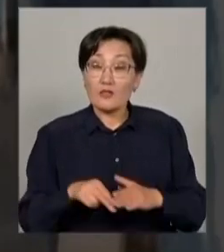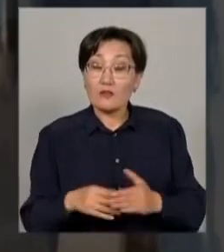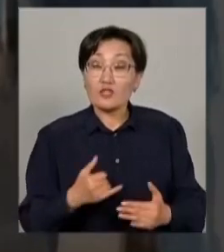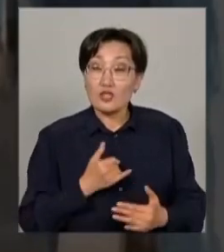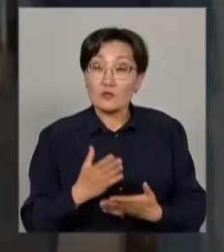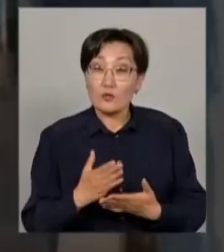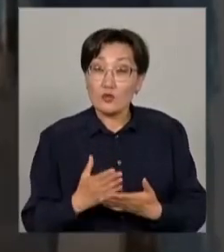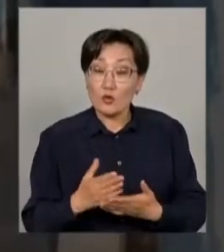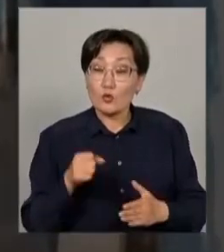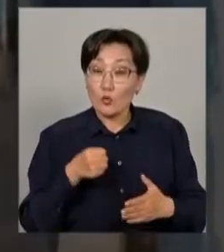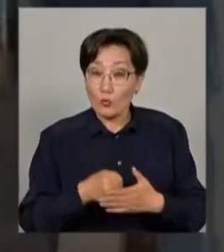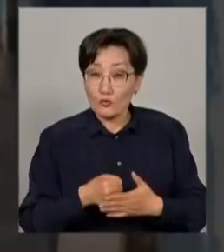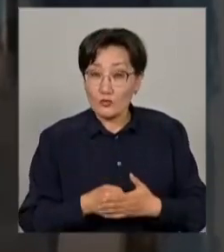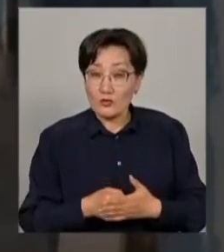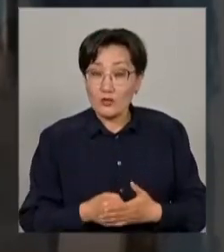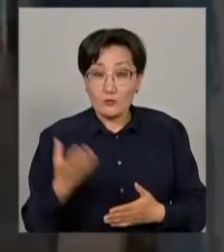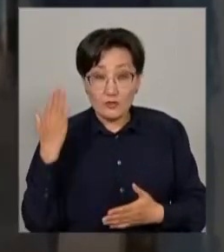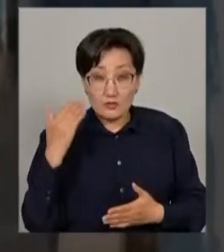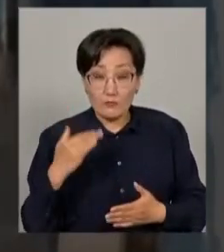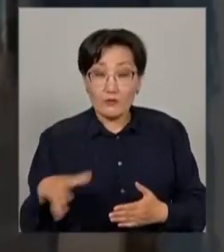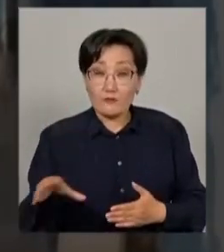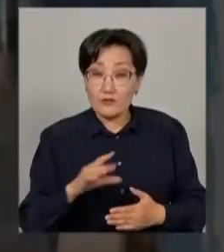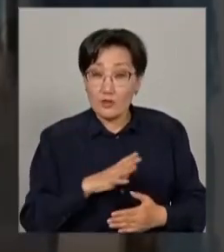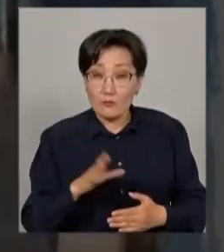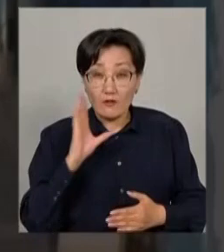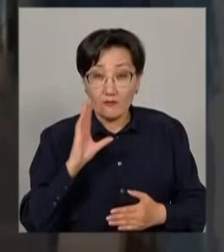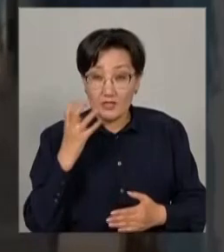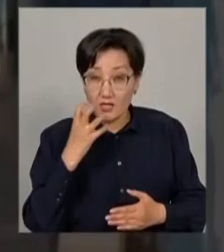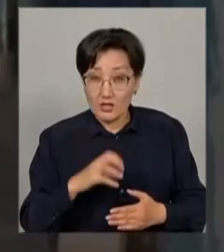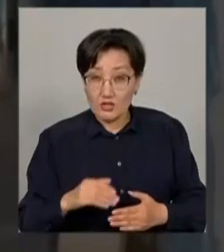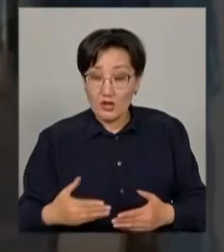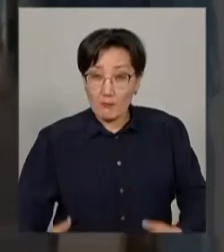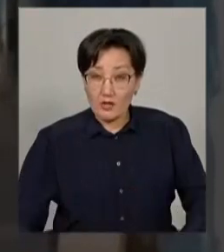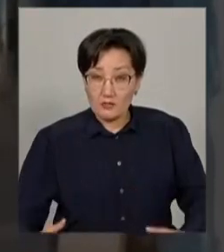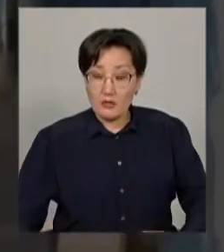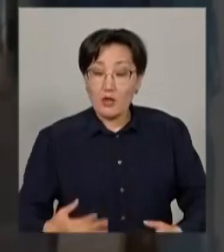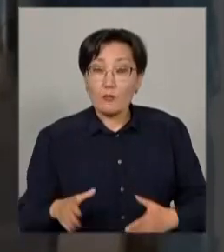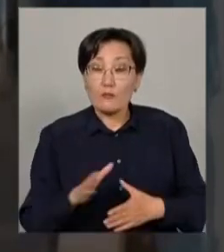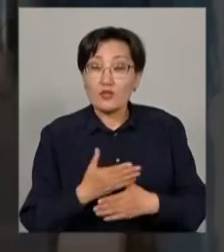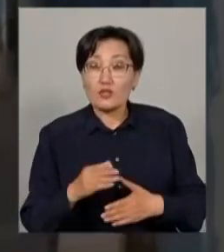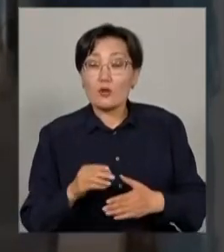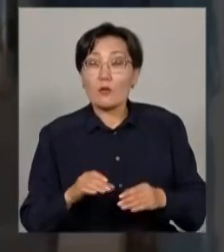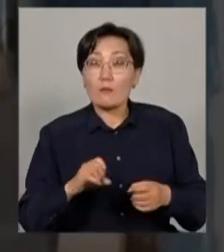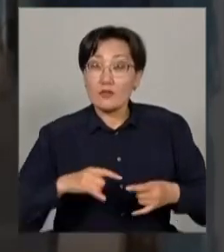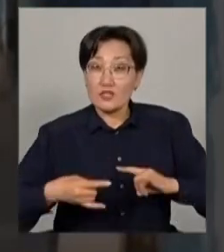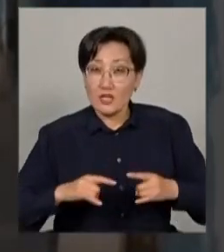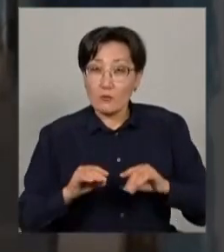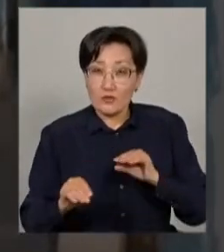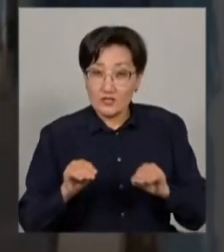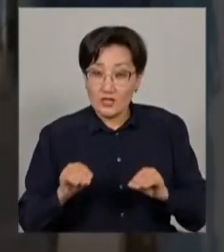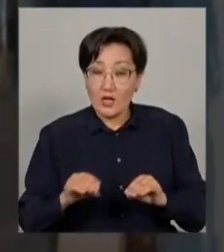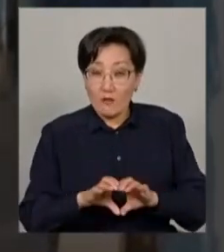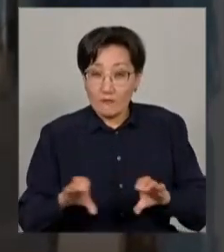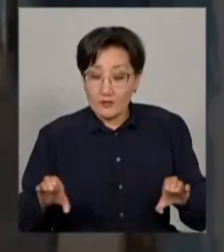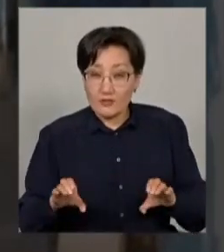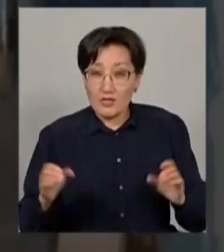вот до недавнего времени все время стояла вода горячая по колено. Между блоками кирпичная кладка фундамента,